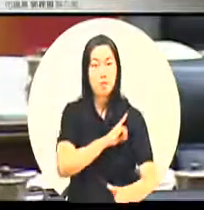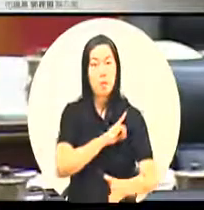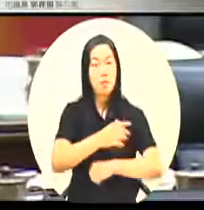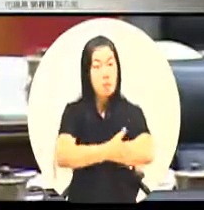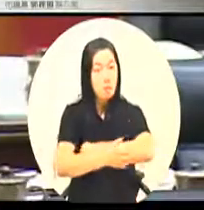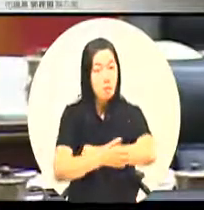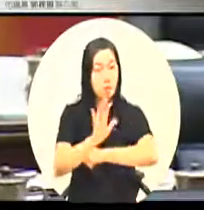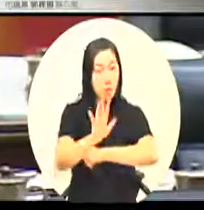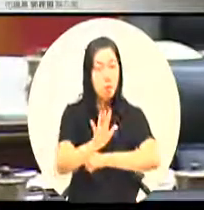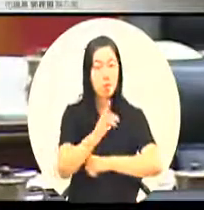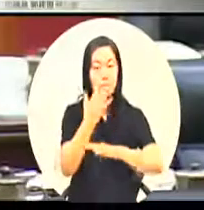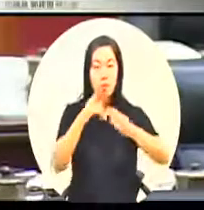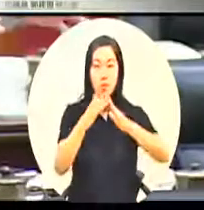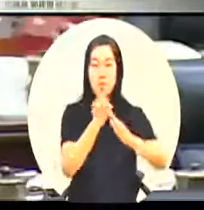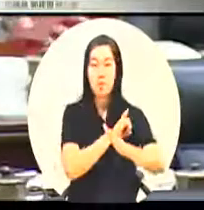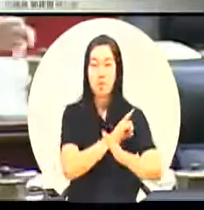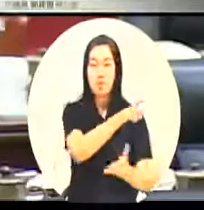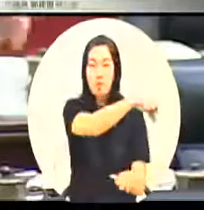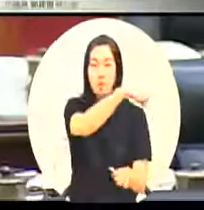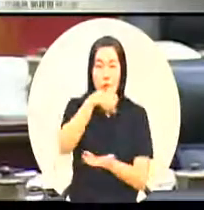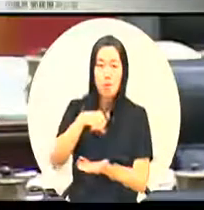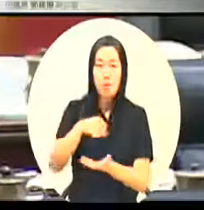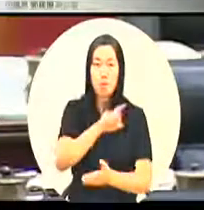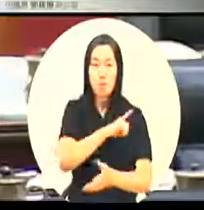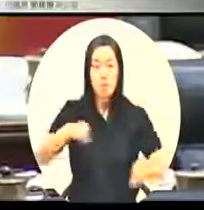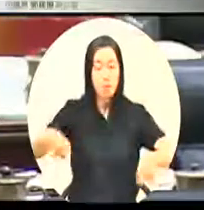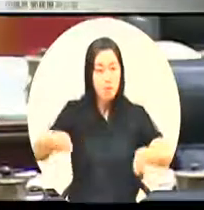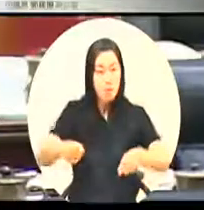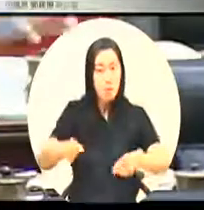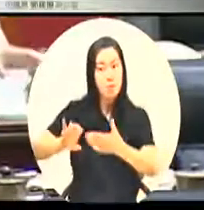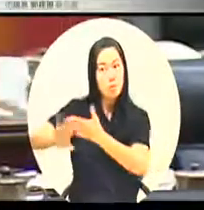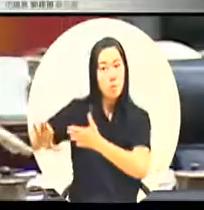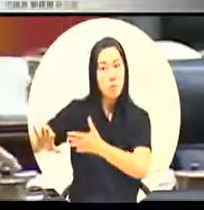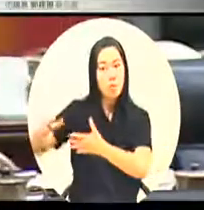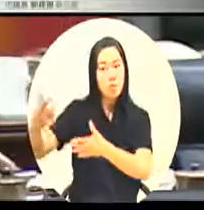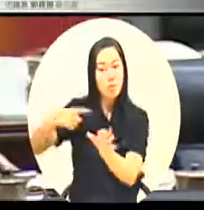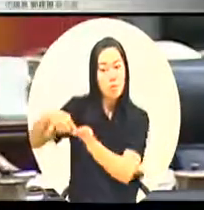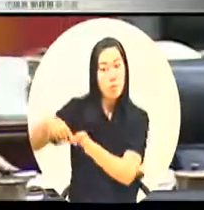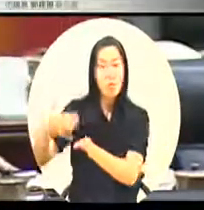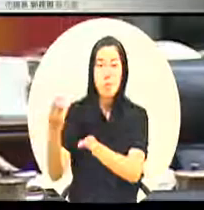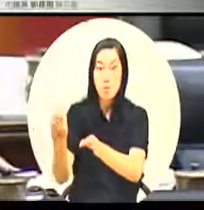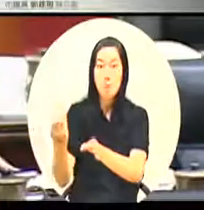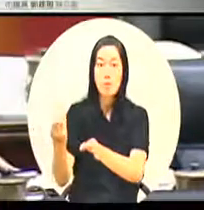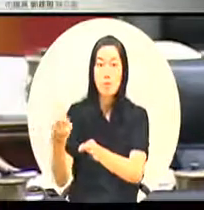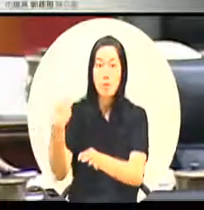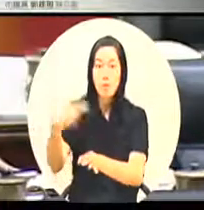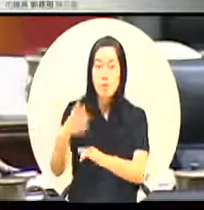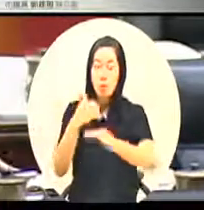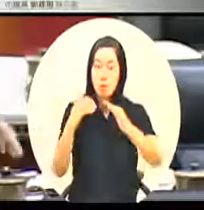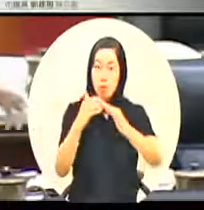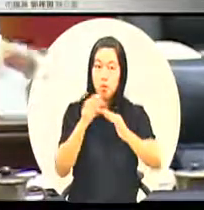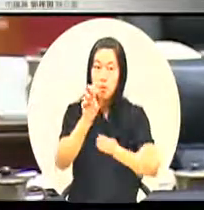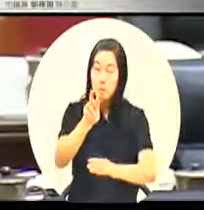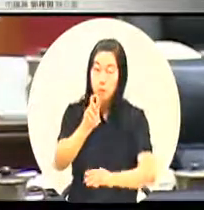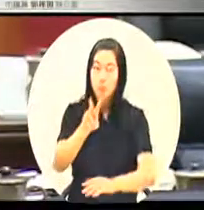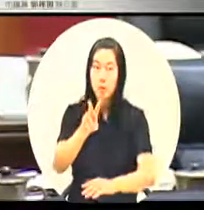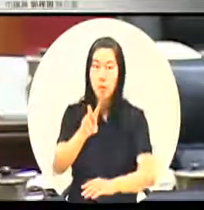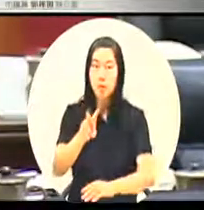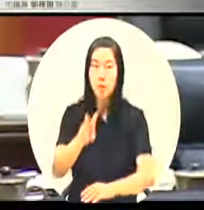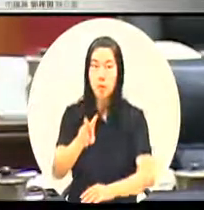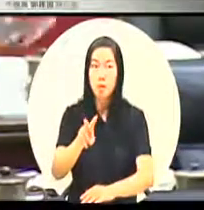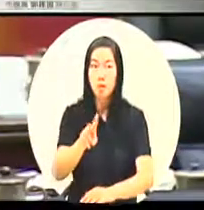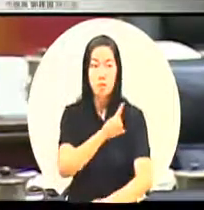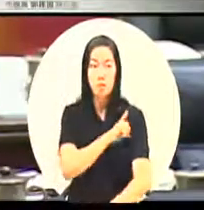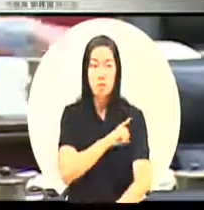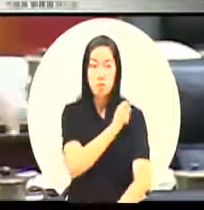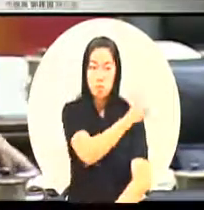家己买菜入来，家己煮，所以咱免去外口趁一手。阁有22间是安怎？是咱家己